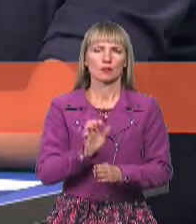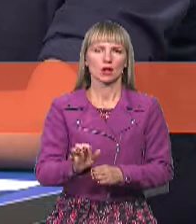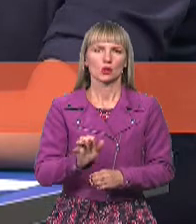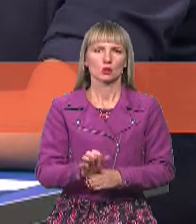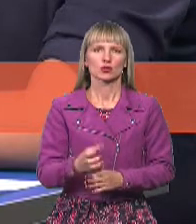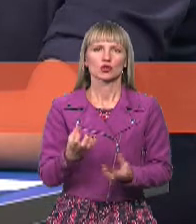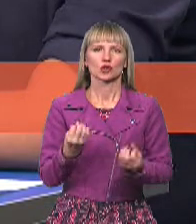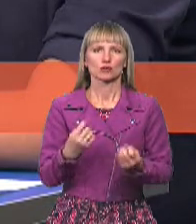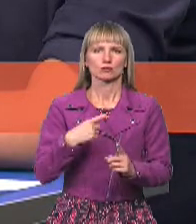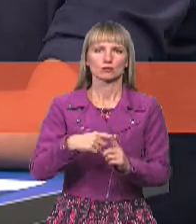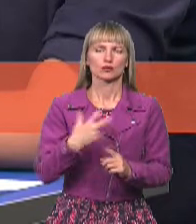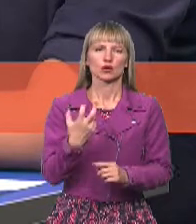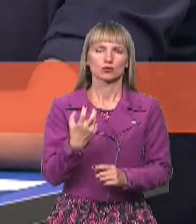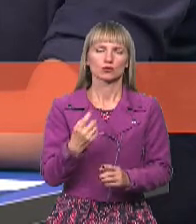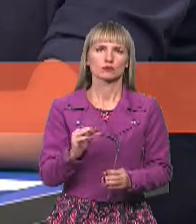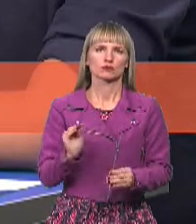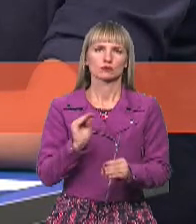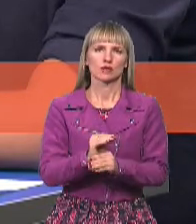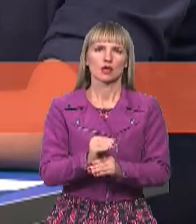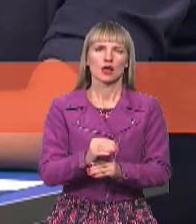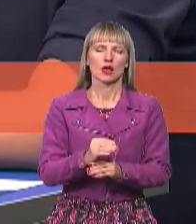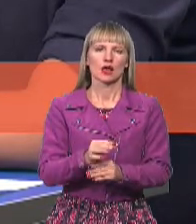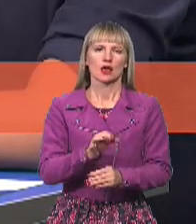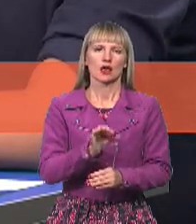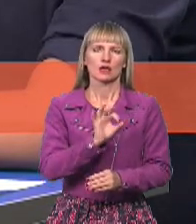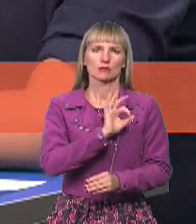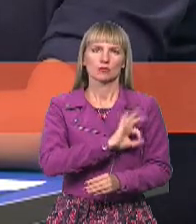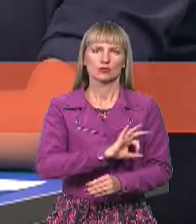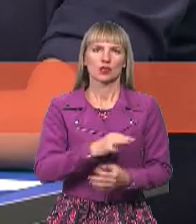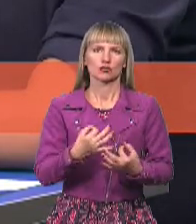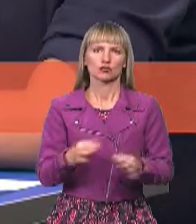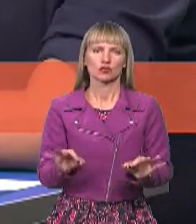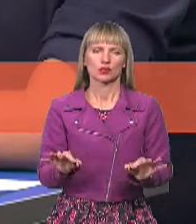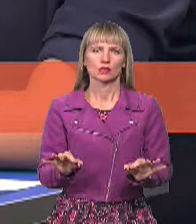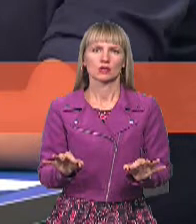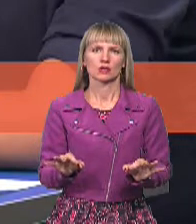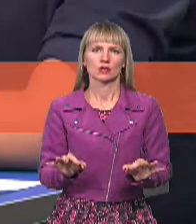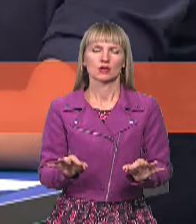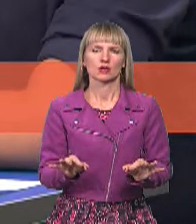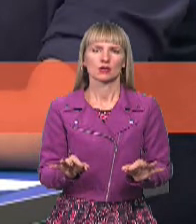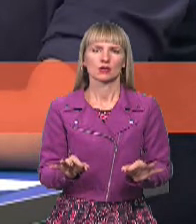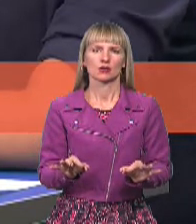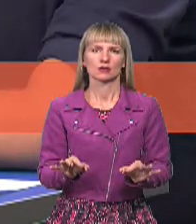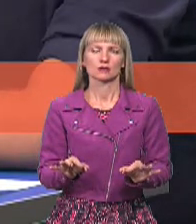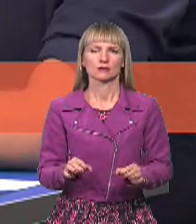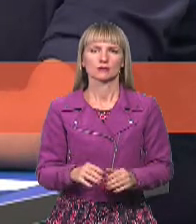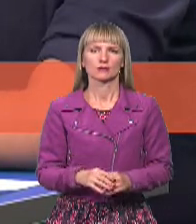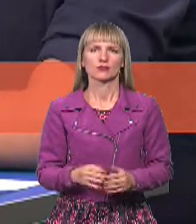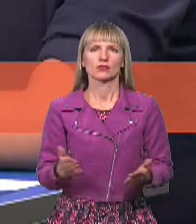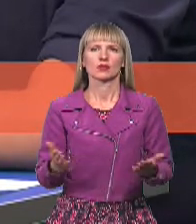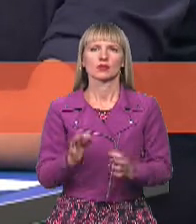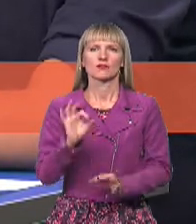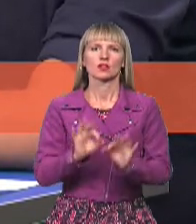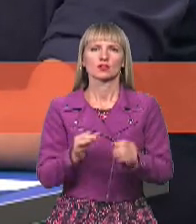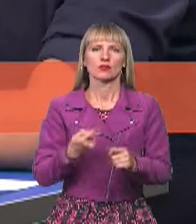около 300 получили эксплуатационные разрешения. Який це відсоток складає від усіх